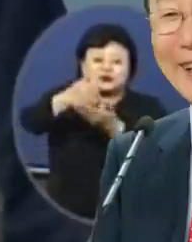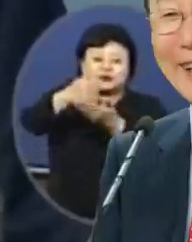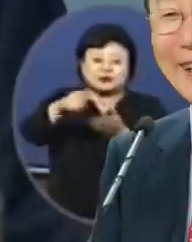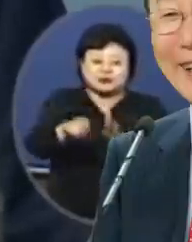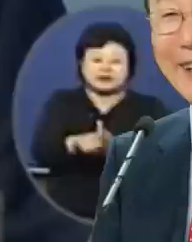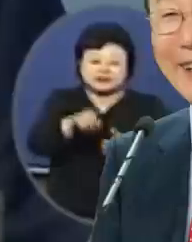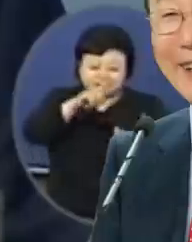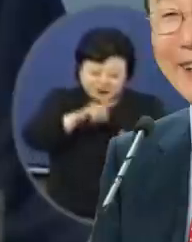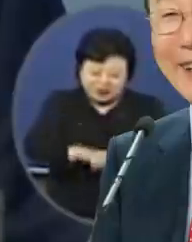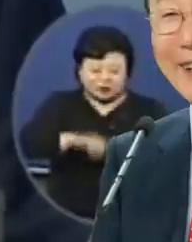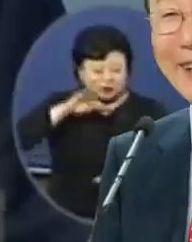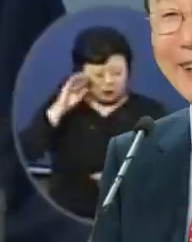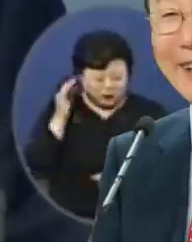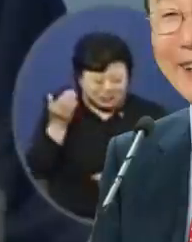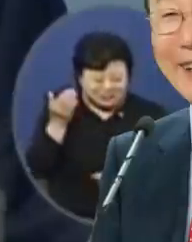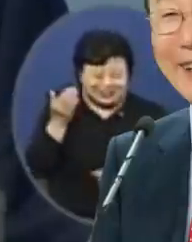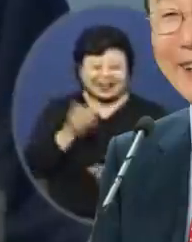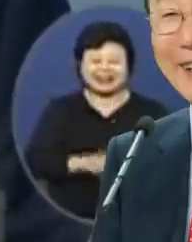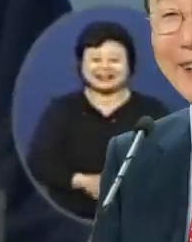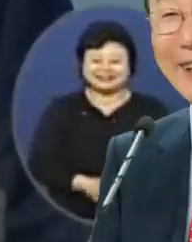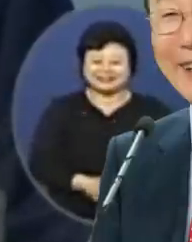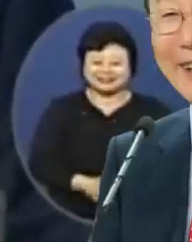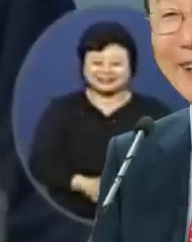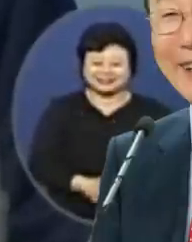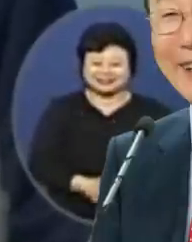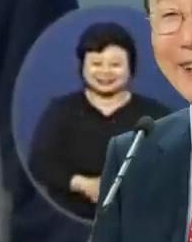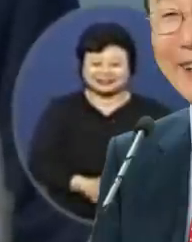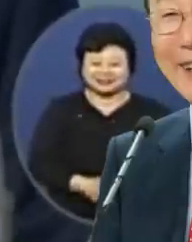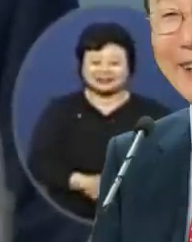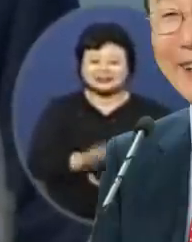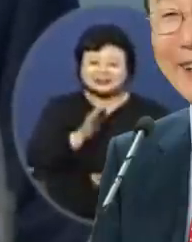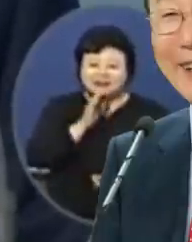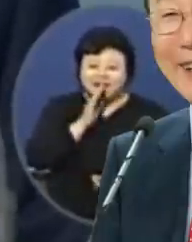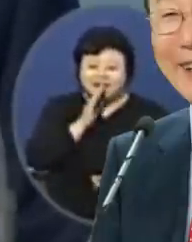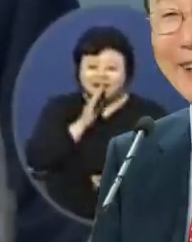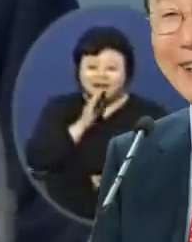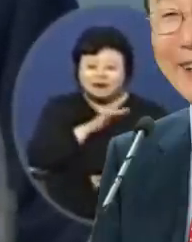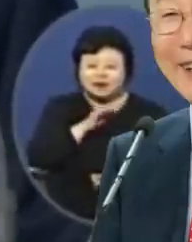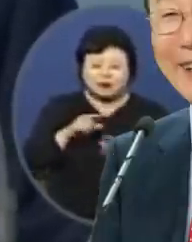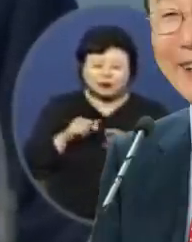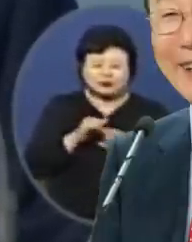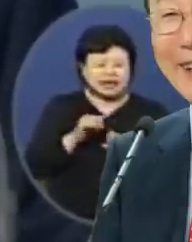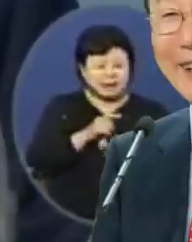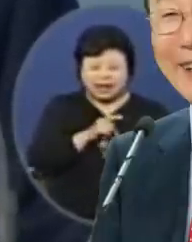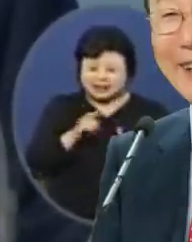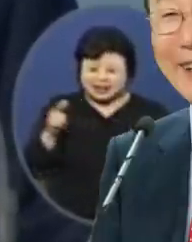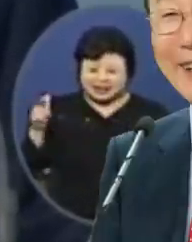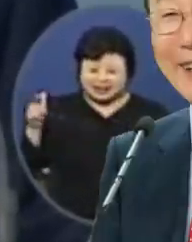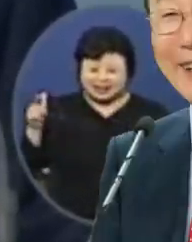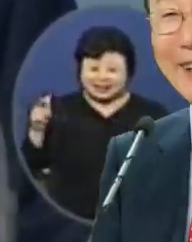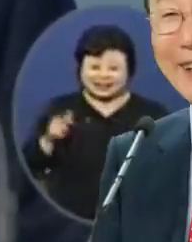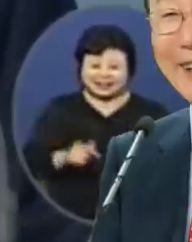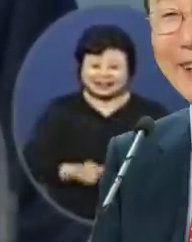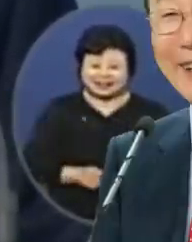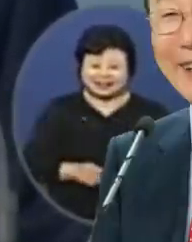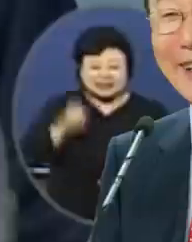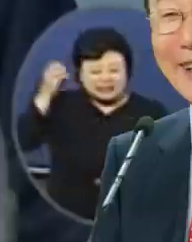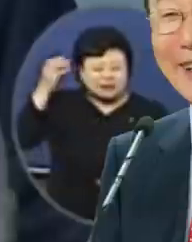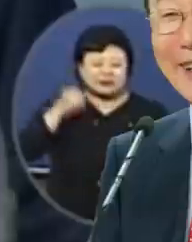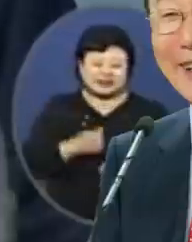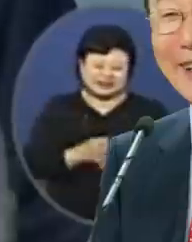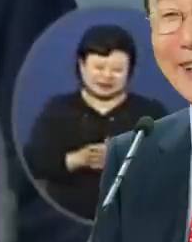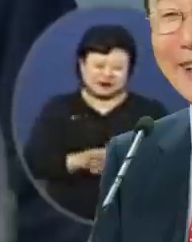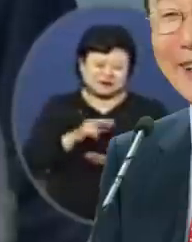믿음대로 될지어다고 하시는 것입니다. 사실 여러분 우리가 보통 사람들이 아닙니다. 우리가 자꾸 잊어버리니